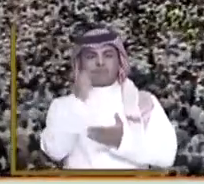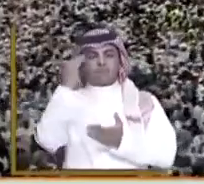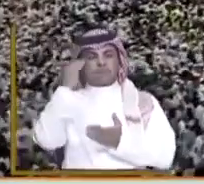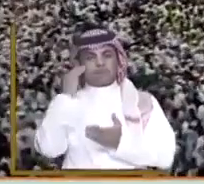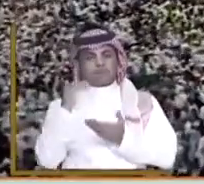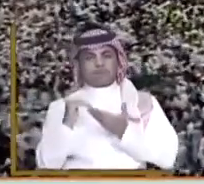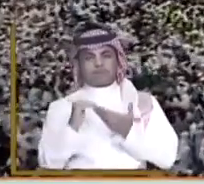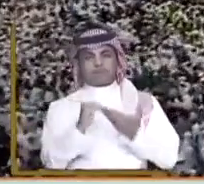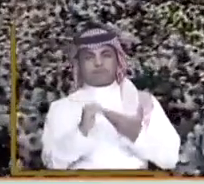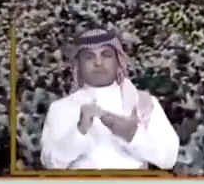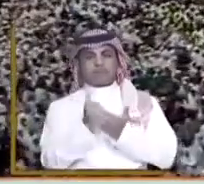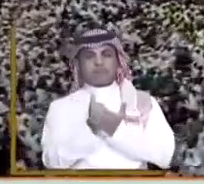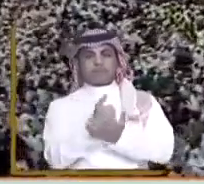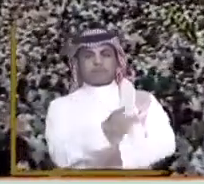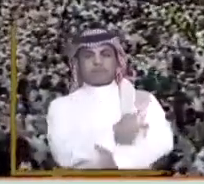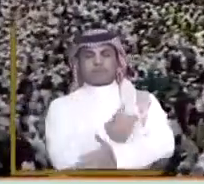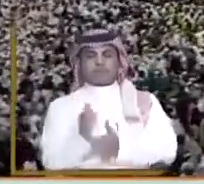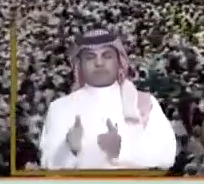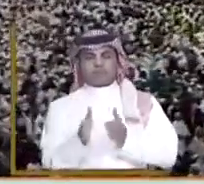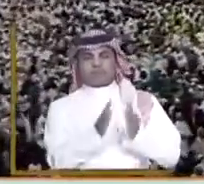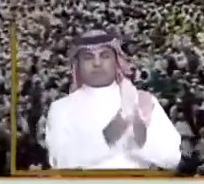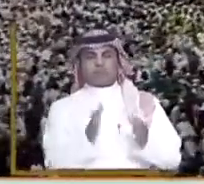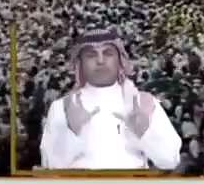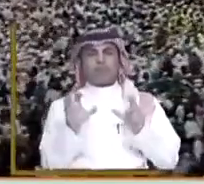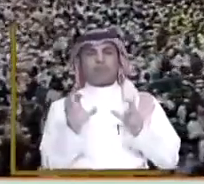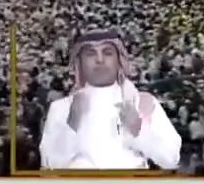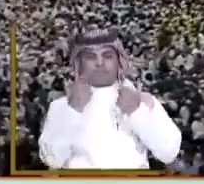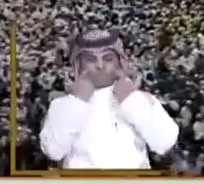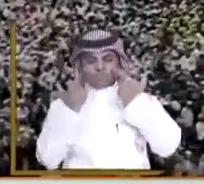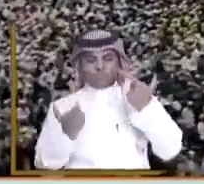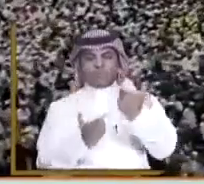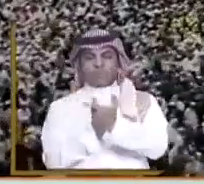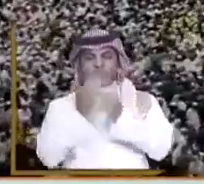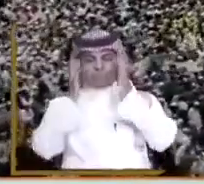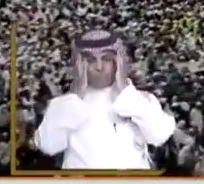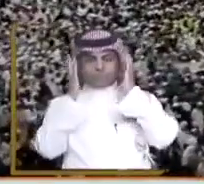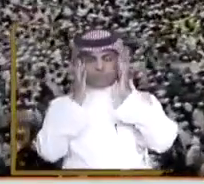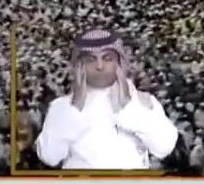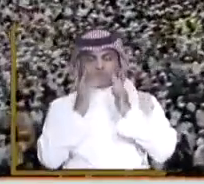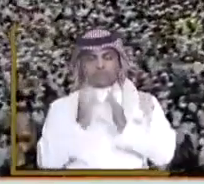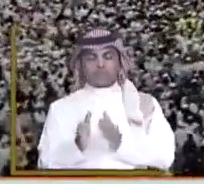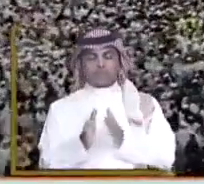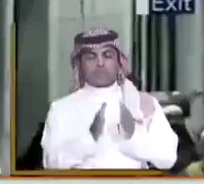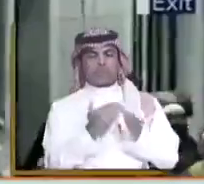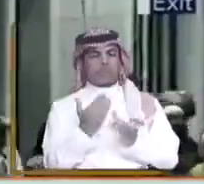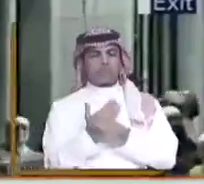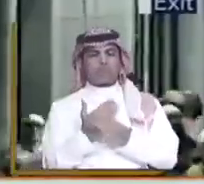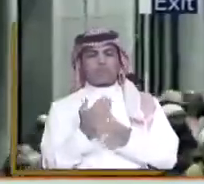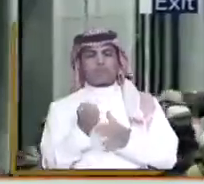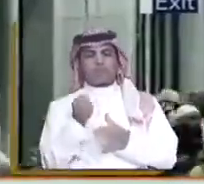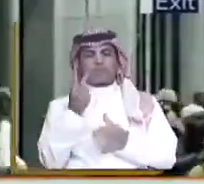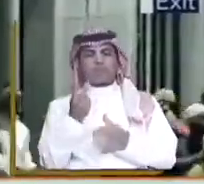والممارسين الصحيين وسبعين مشرفا من الخبراء والاكاديميين ياتي البرنامج ضمن مشروعي